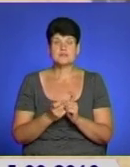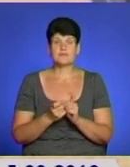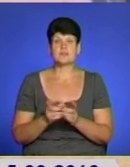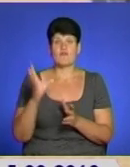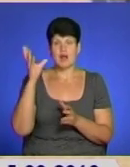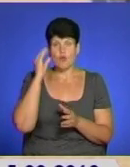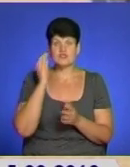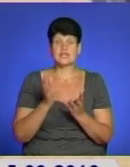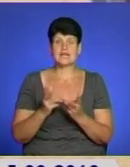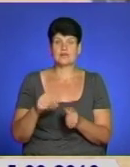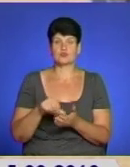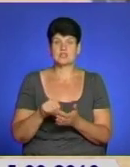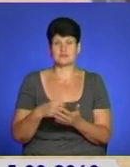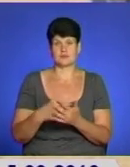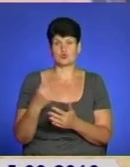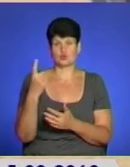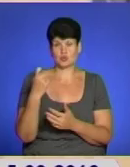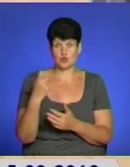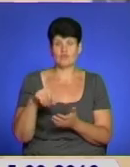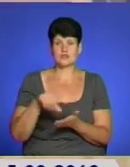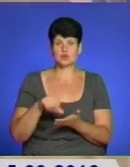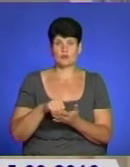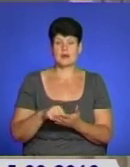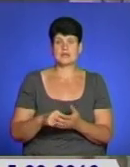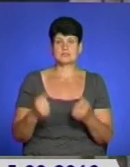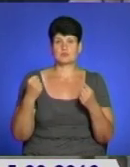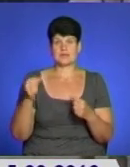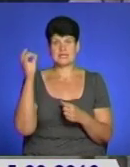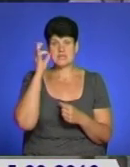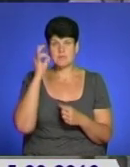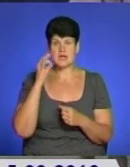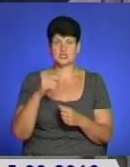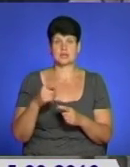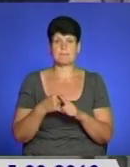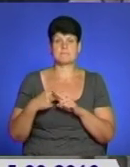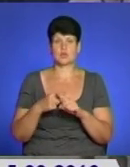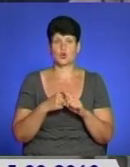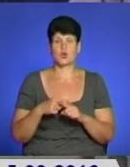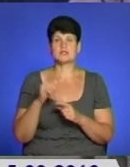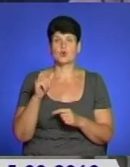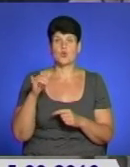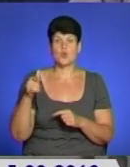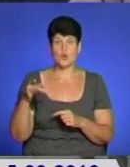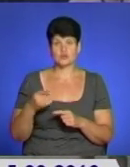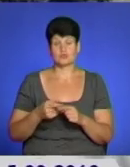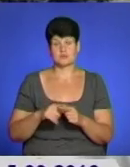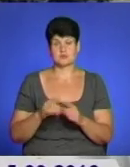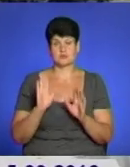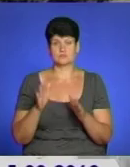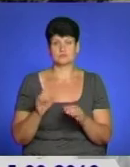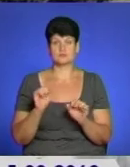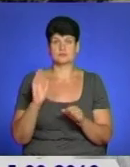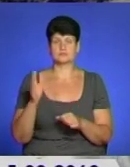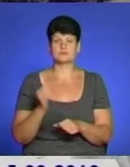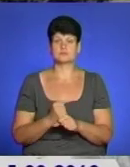кількість учасників, а їх майже 100, зокрема, виступали спортсмени з Німеччини, Білорусі та Угорщини, цей вид спорту приживеться. Чим це